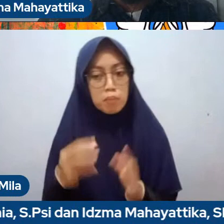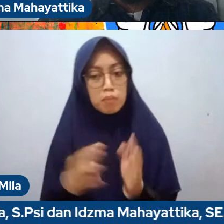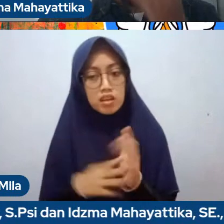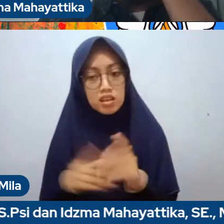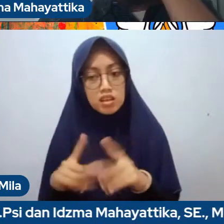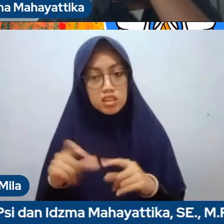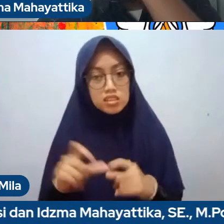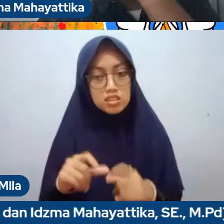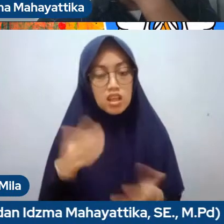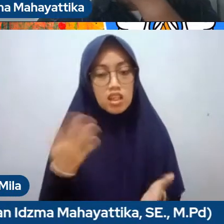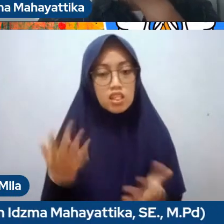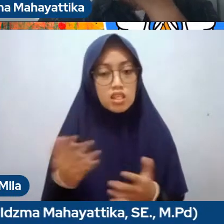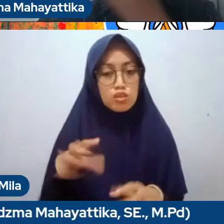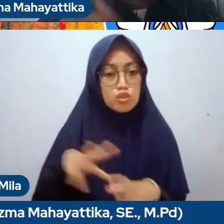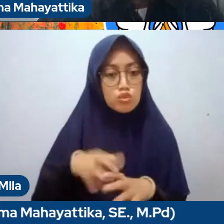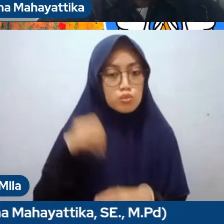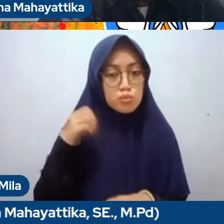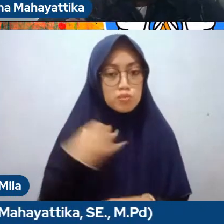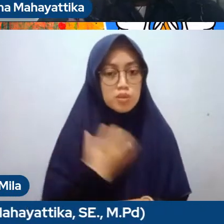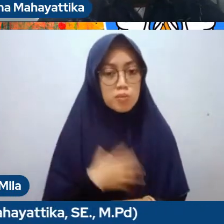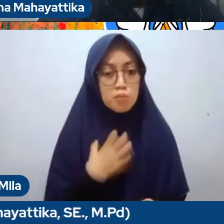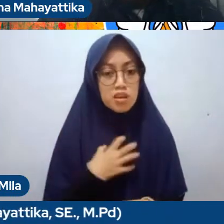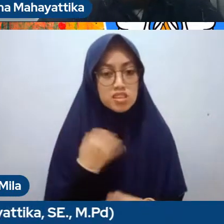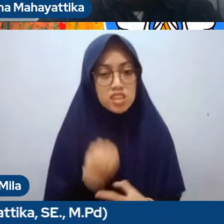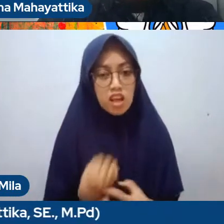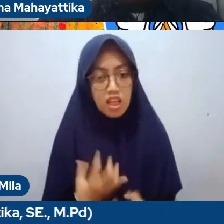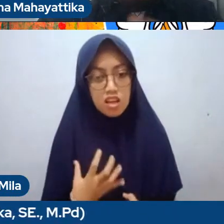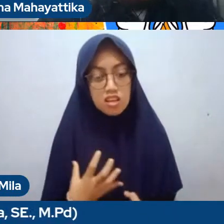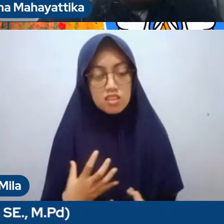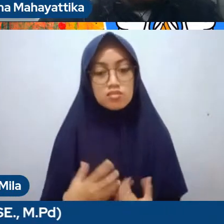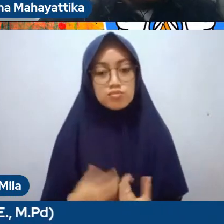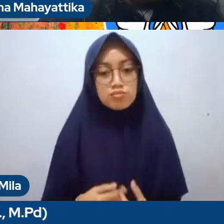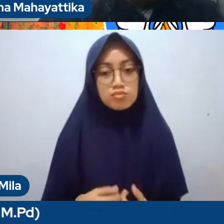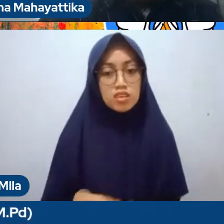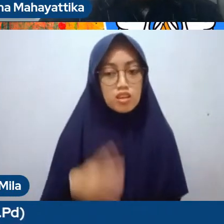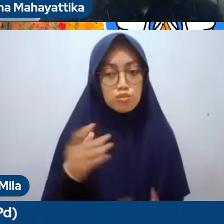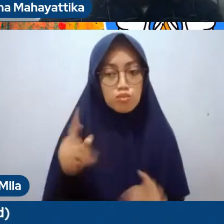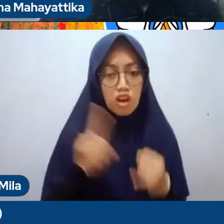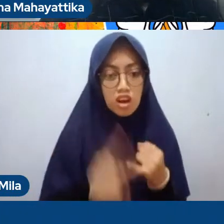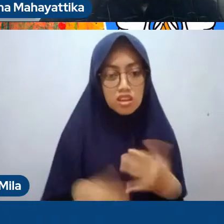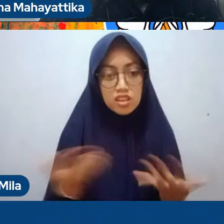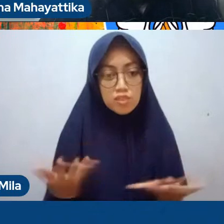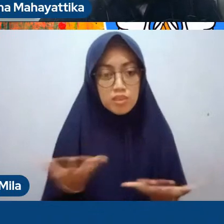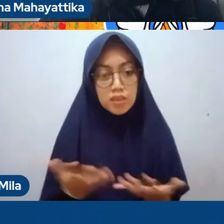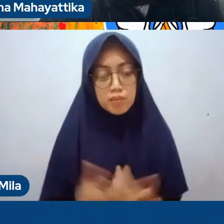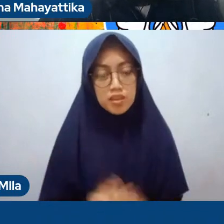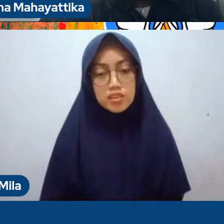sumber masalah, ingin mengakhiri gitu kan, dan segala macam gitu. Jadi itu yang harus di